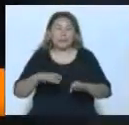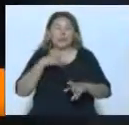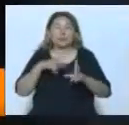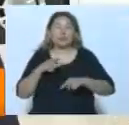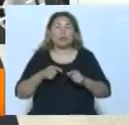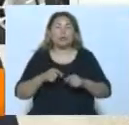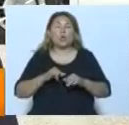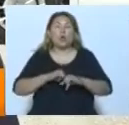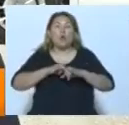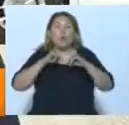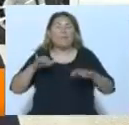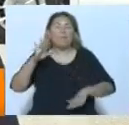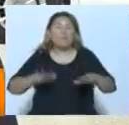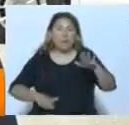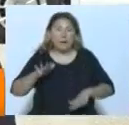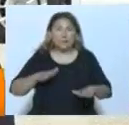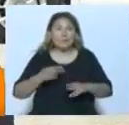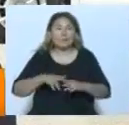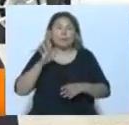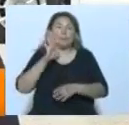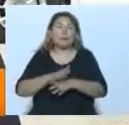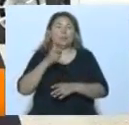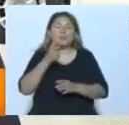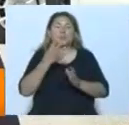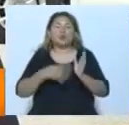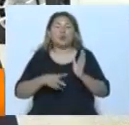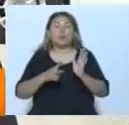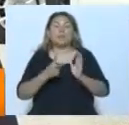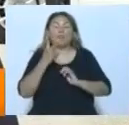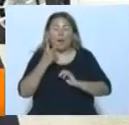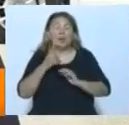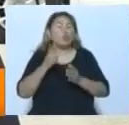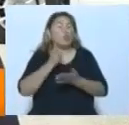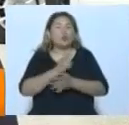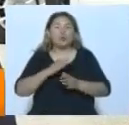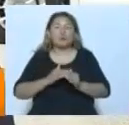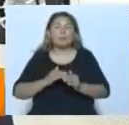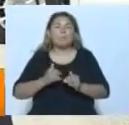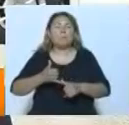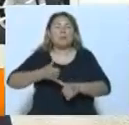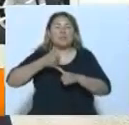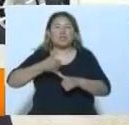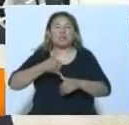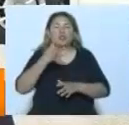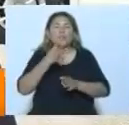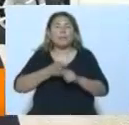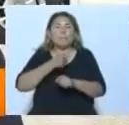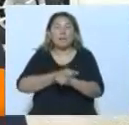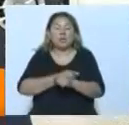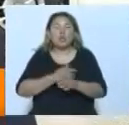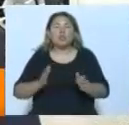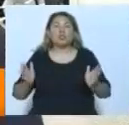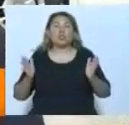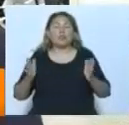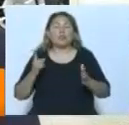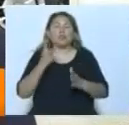параметры. Параметры, предусмотренные приказом 342, не должны превышать 4 метров. Ширина не должна превышать